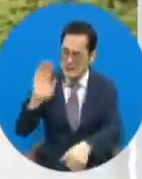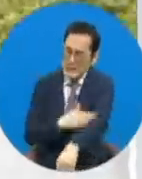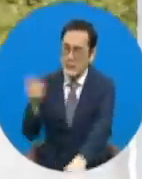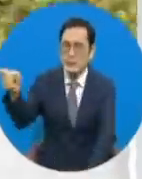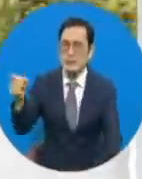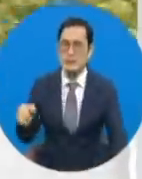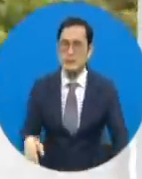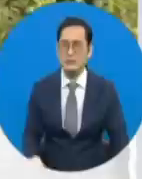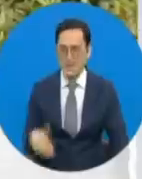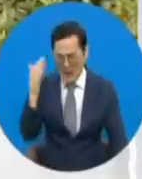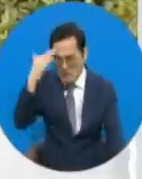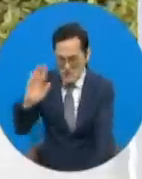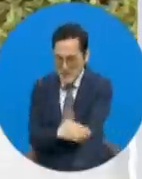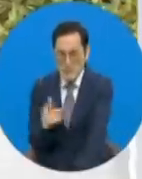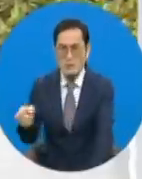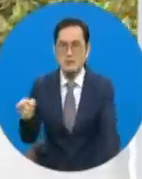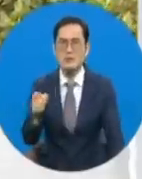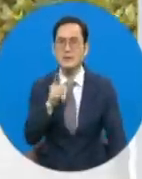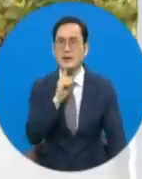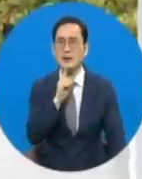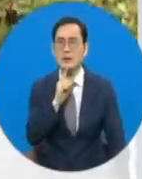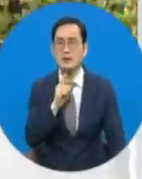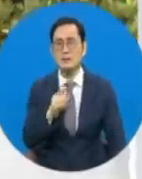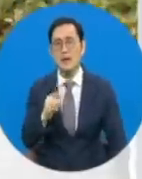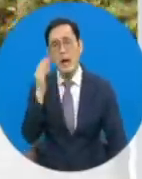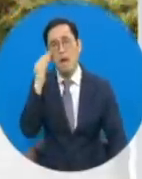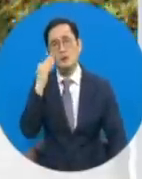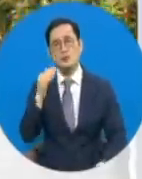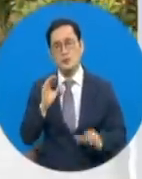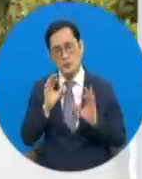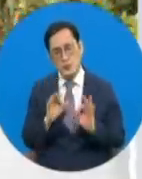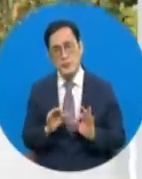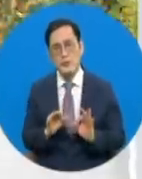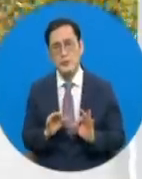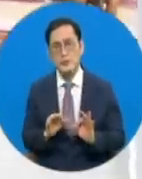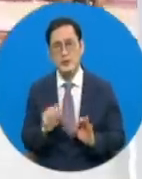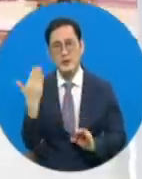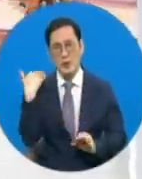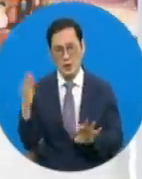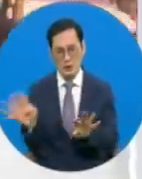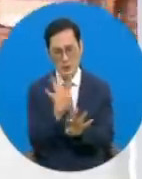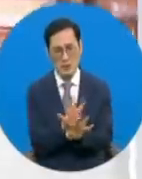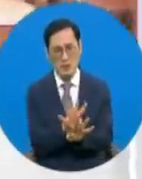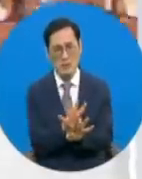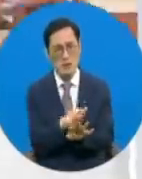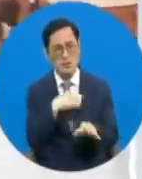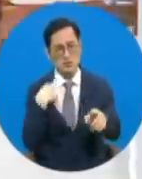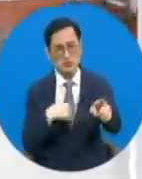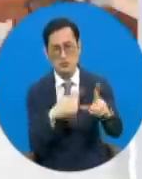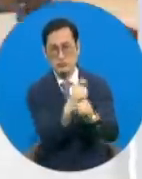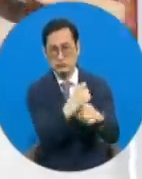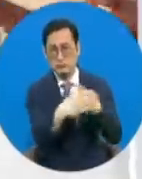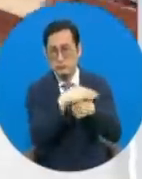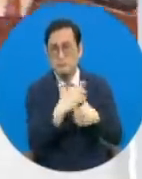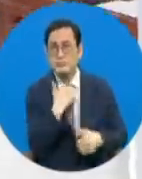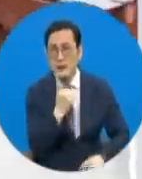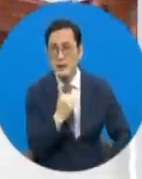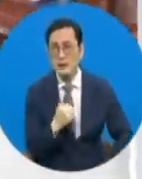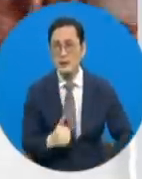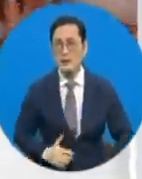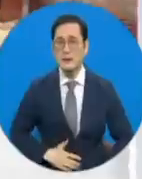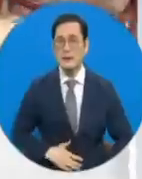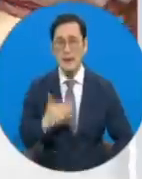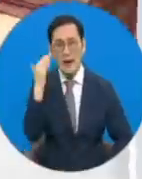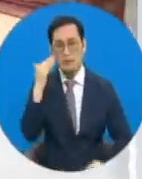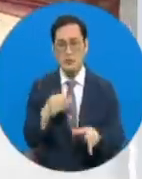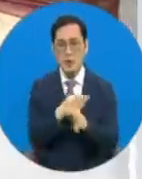하지만 국제사회가 바라봤을 때 지금 대한민국의 경제를 대상으로 과거 사드 보복 이후로 대한민국 경제에